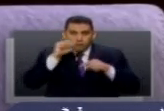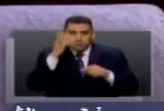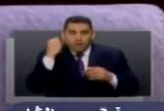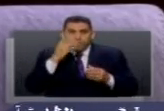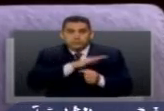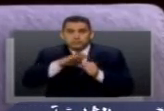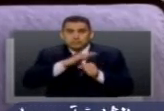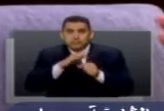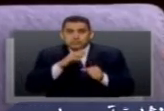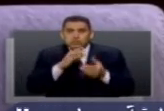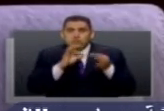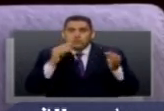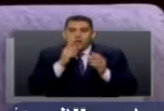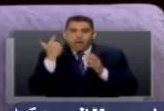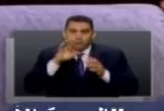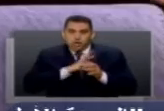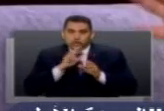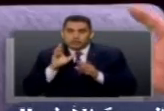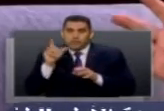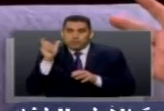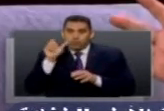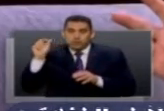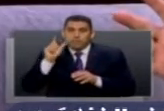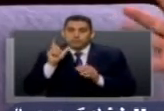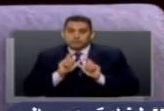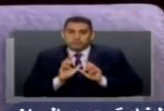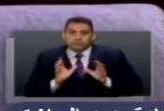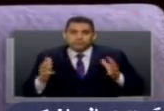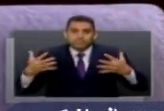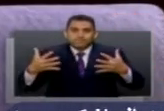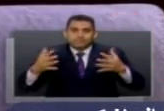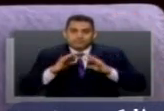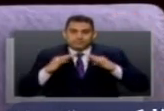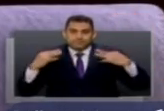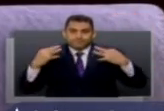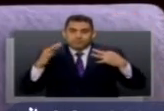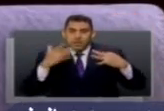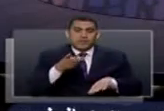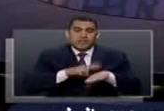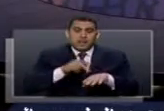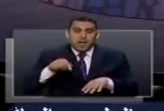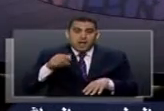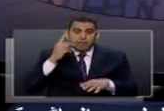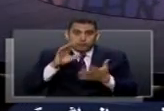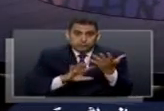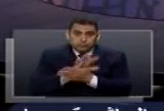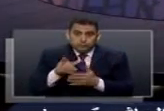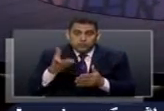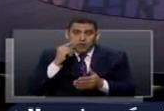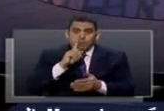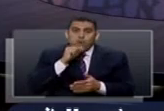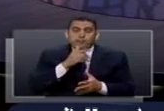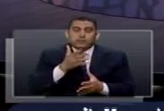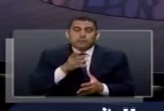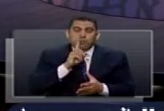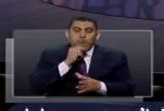الحصار وقرر جيش الاسلام ان يذهب الى هؤلاء الخونه النبي عندما انتصر صلى الله